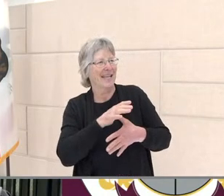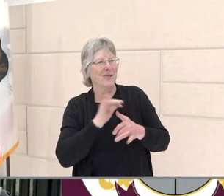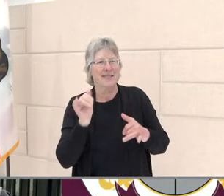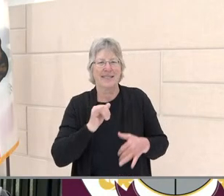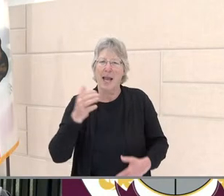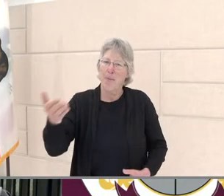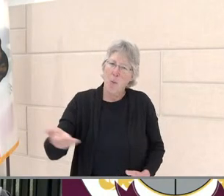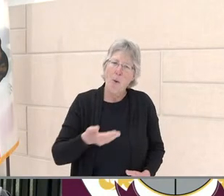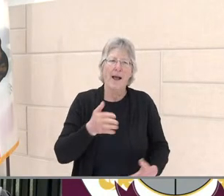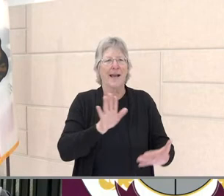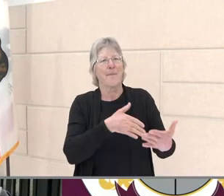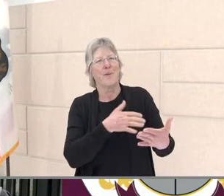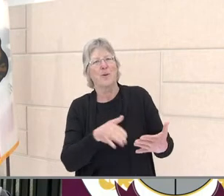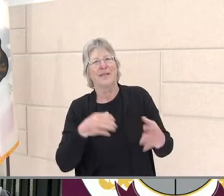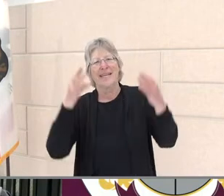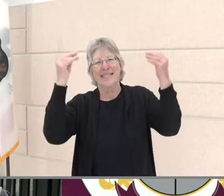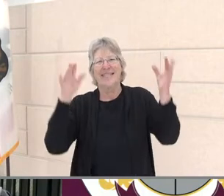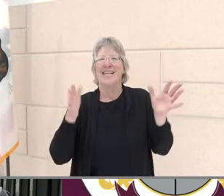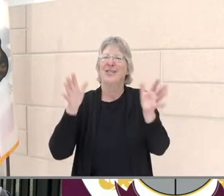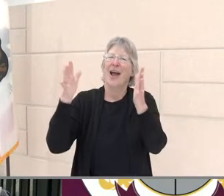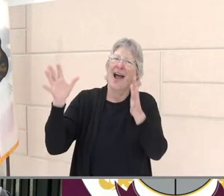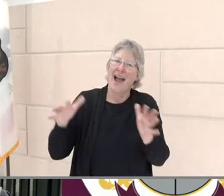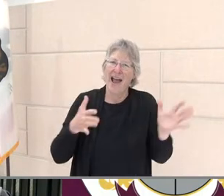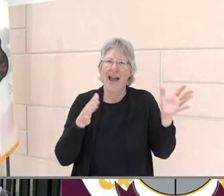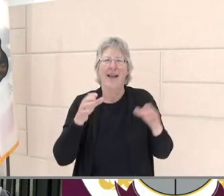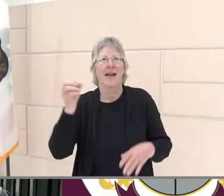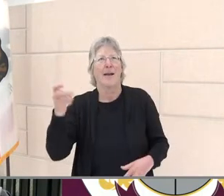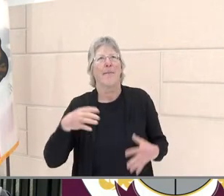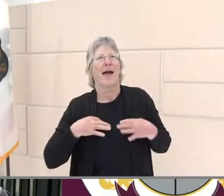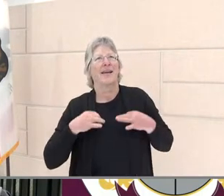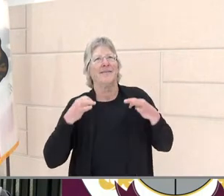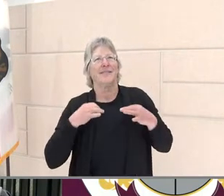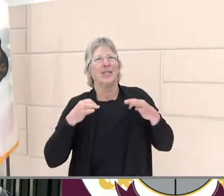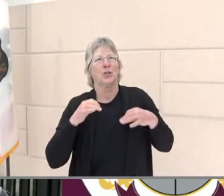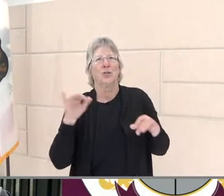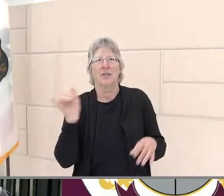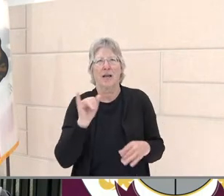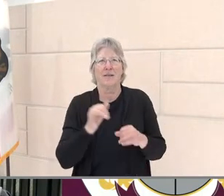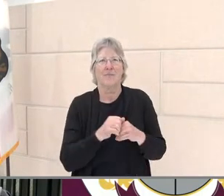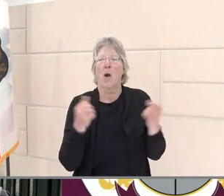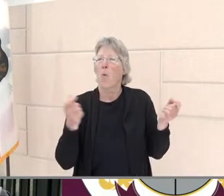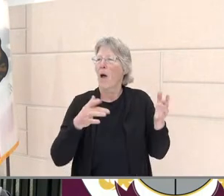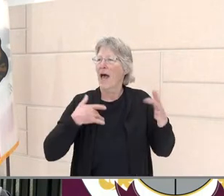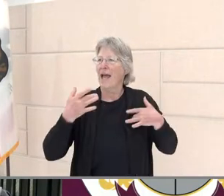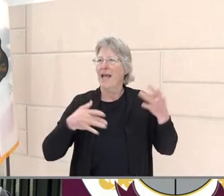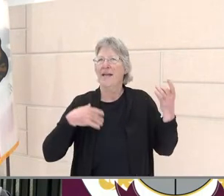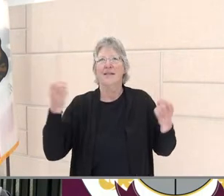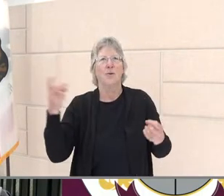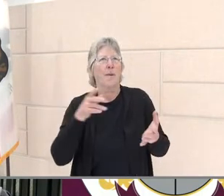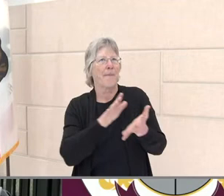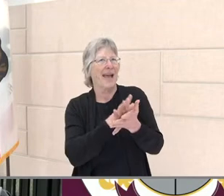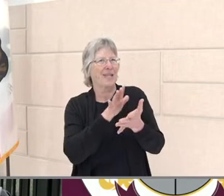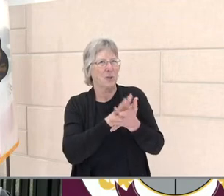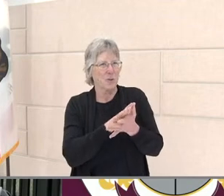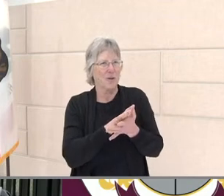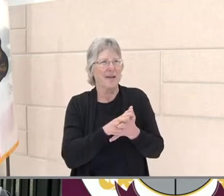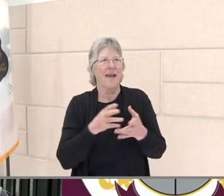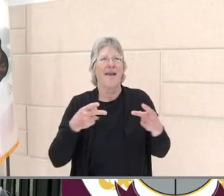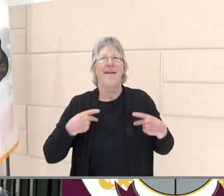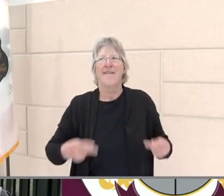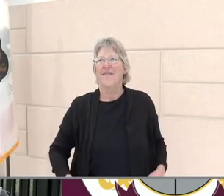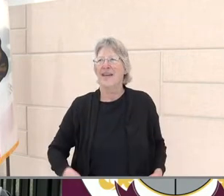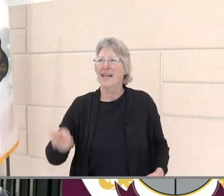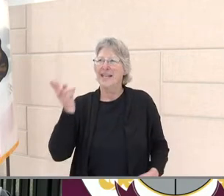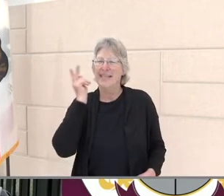ហើយពួកគេបានទទួលការស្វាគមន៍ត្រឡប់ចូលរៀនវិញដោយមានការចាក់ភ្លេងជាកម្មវិធីកំសាន្តហើយនឹ